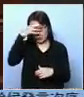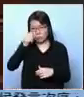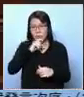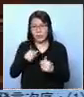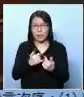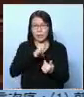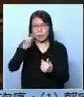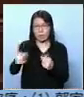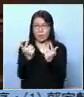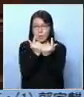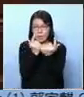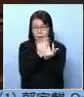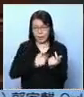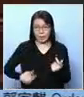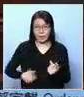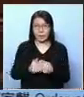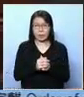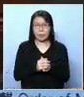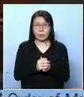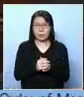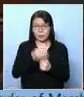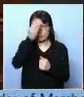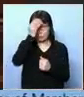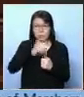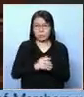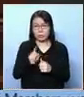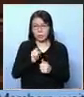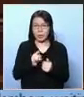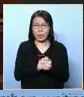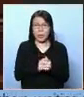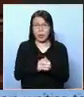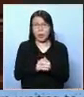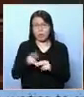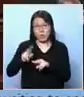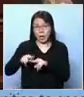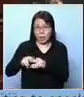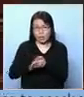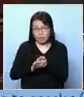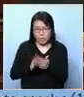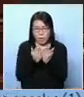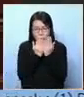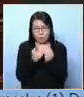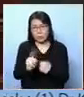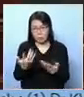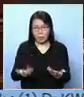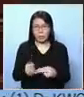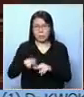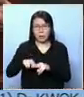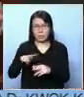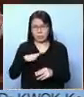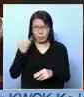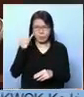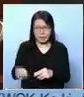上去北京度要学习呢个研习呢个国情班，连国家嘅情况你都唔知㗎，